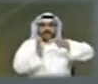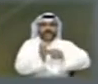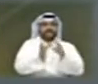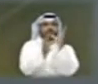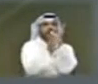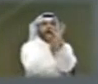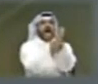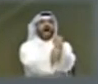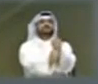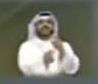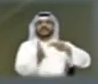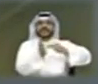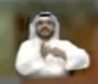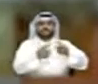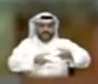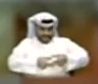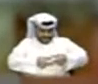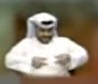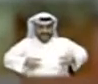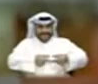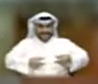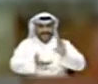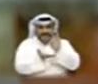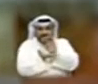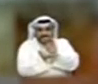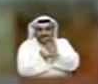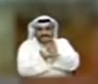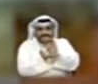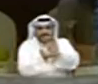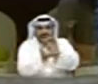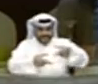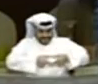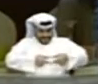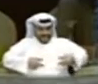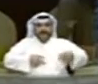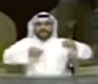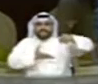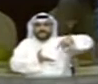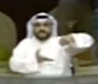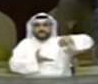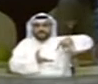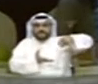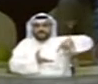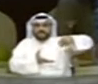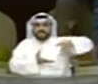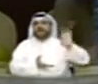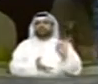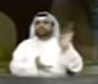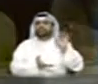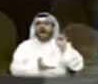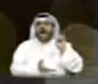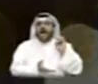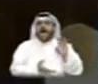نسبة السكر في الدم، مواضيع تصدرت أجندة مؤتمر اختلالات الغدد الصماء وداء